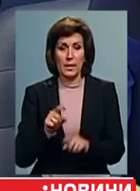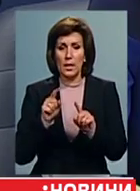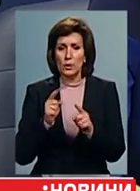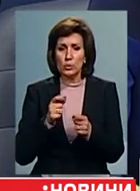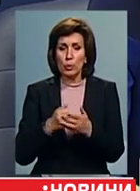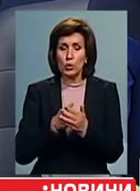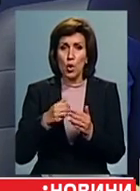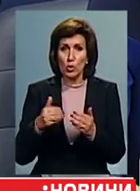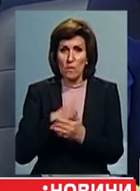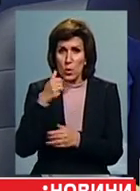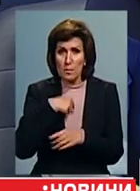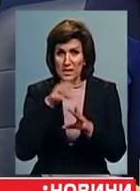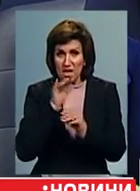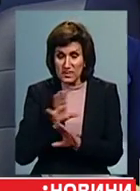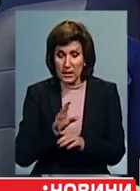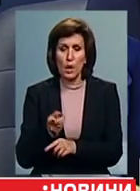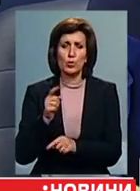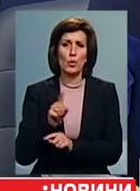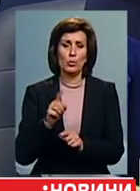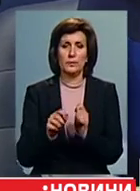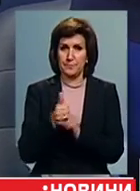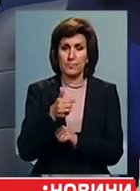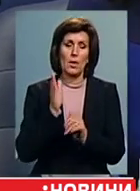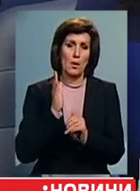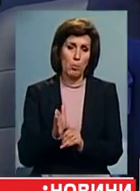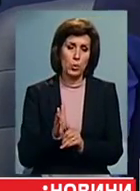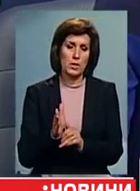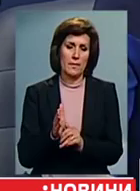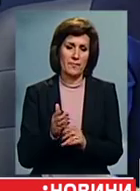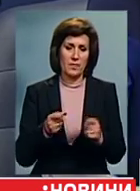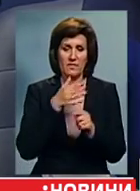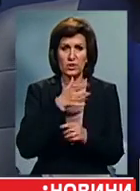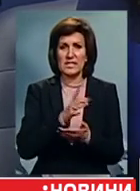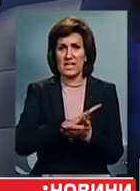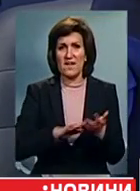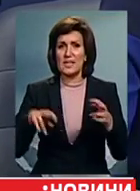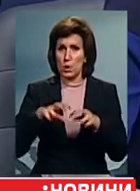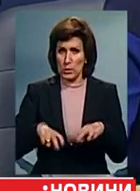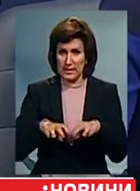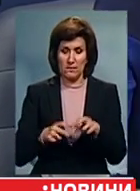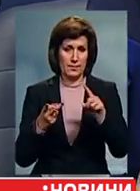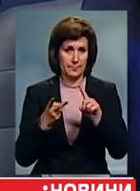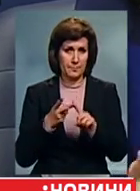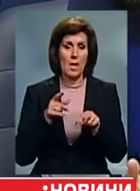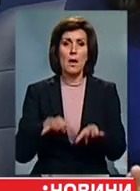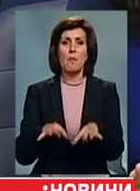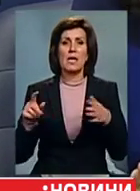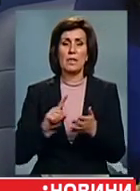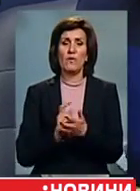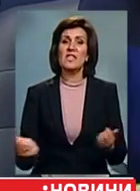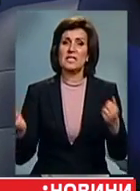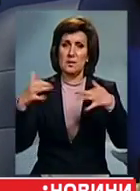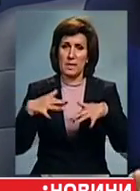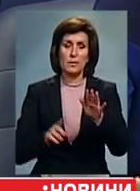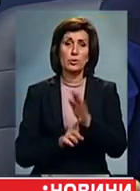Чому до нового року ми не встигаємо? Тому що, по-перше, буде певний час тривати розслідування. По-друге, парламент повинен